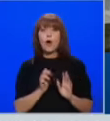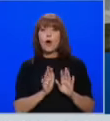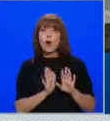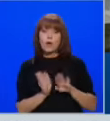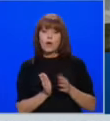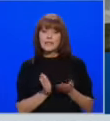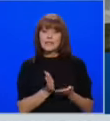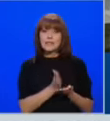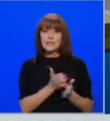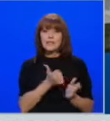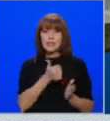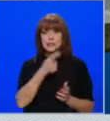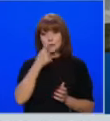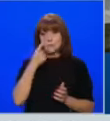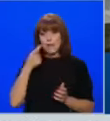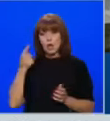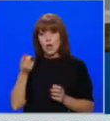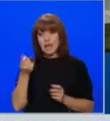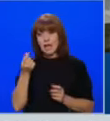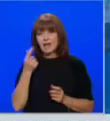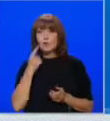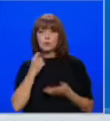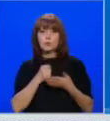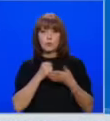милиона лева от бюджета.